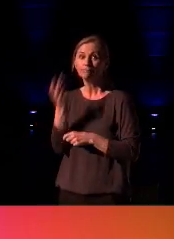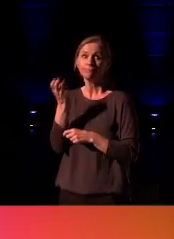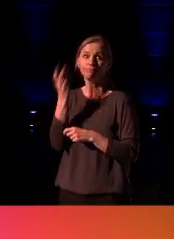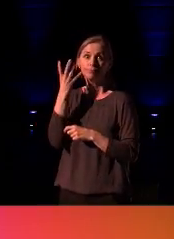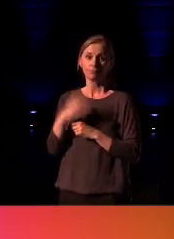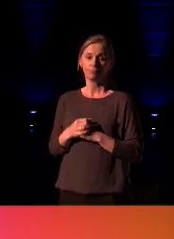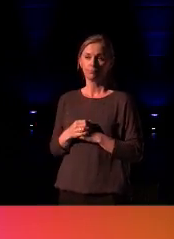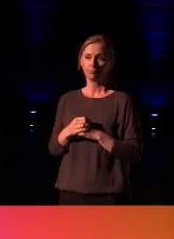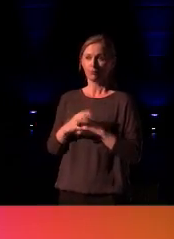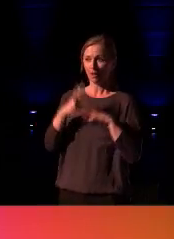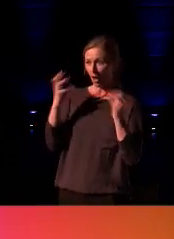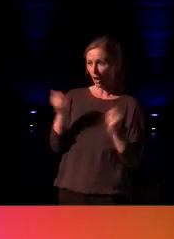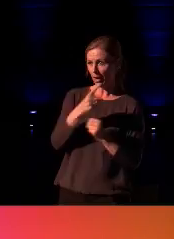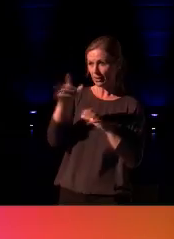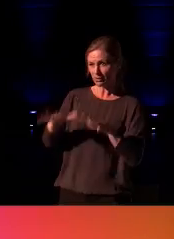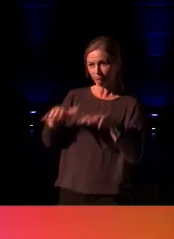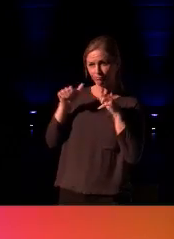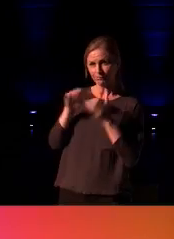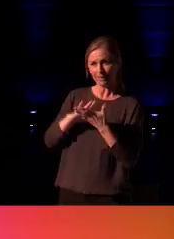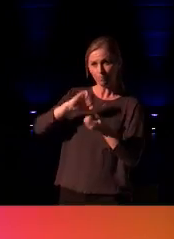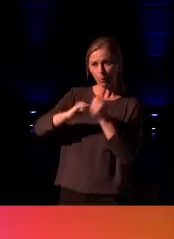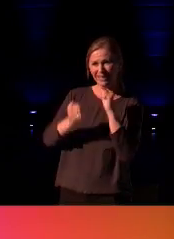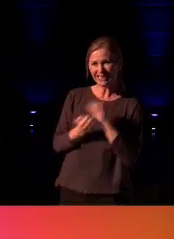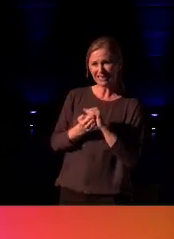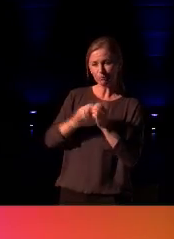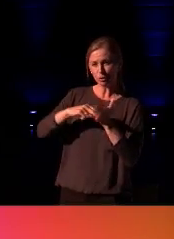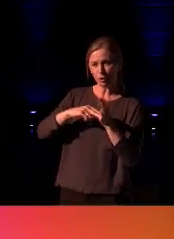De bør alle som I hvert fall sitter I politiske